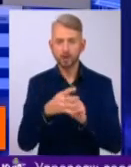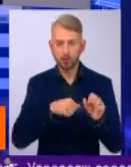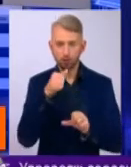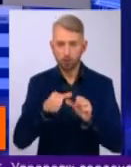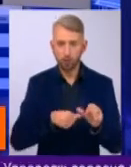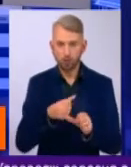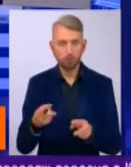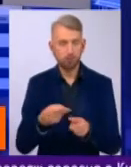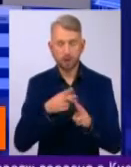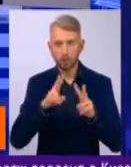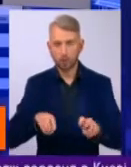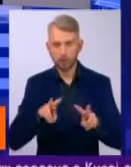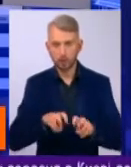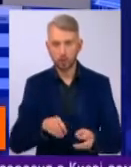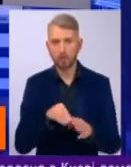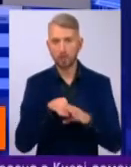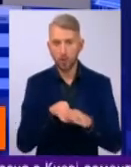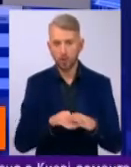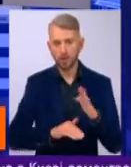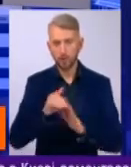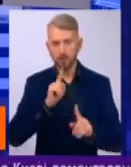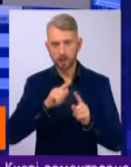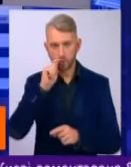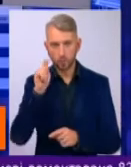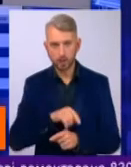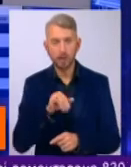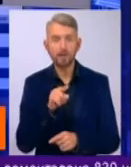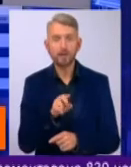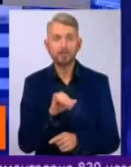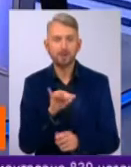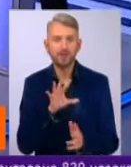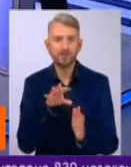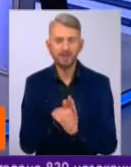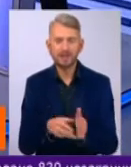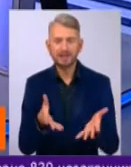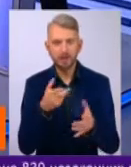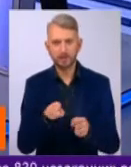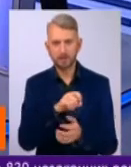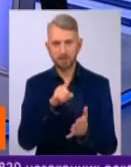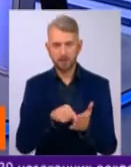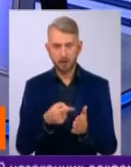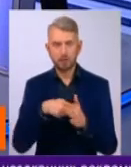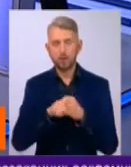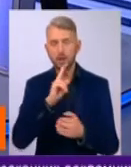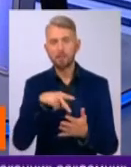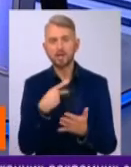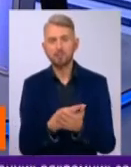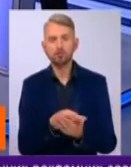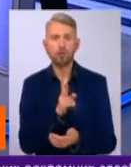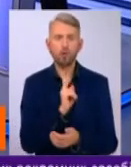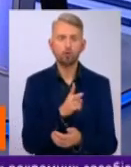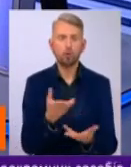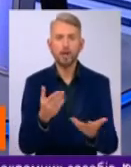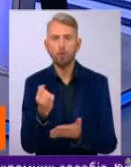року без розгляду знаходиться в Верховній Раді України, і він би вніс ясність в це питання. бо там передбачено, хто